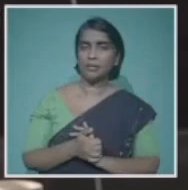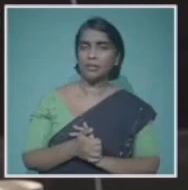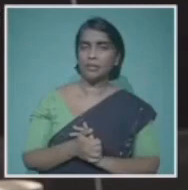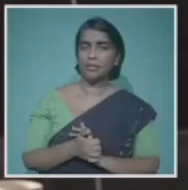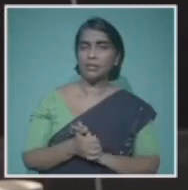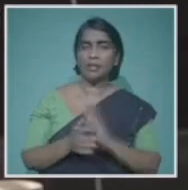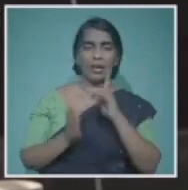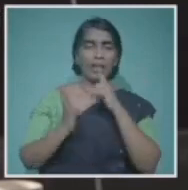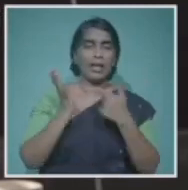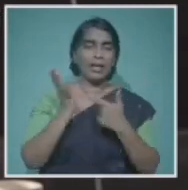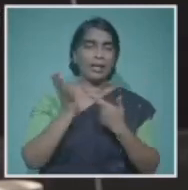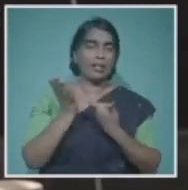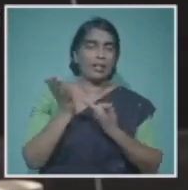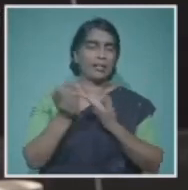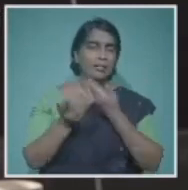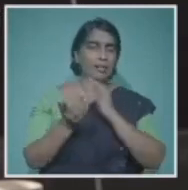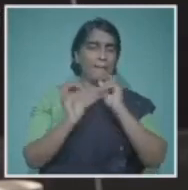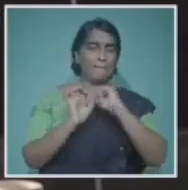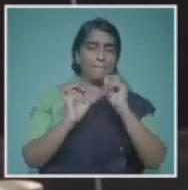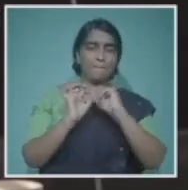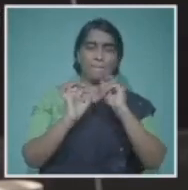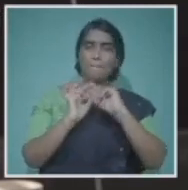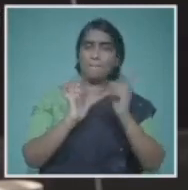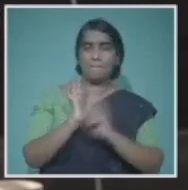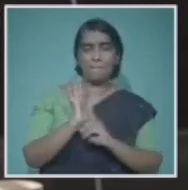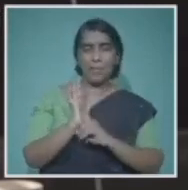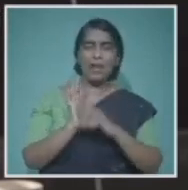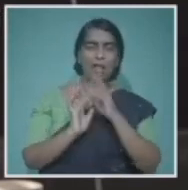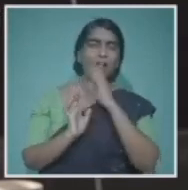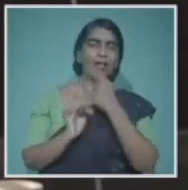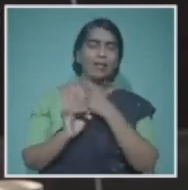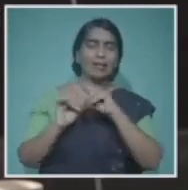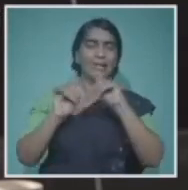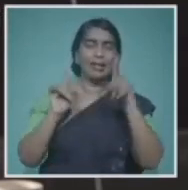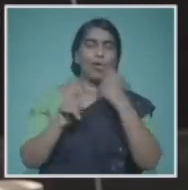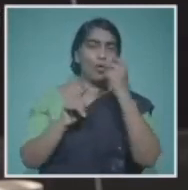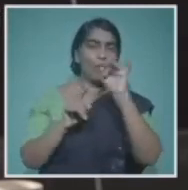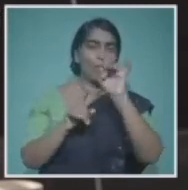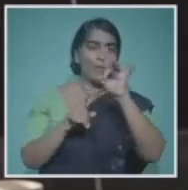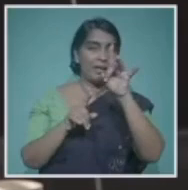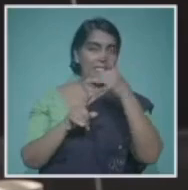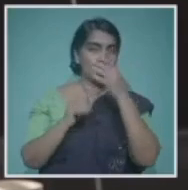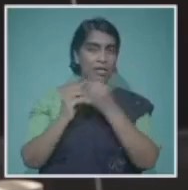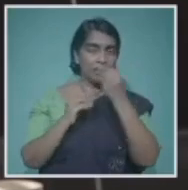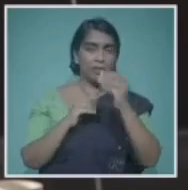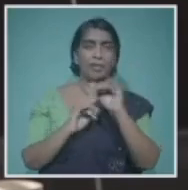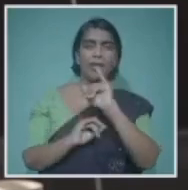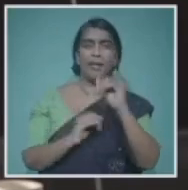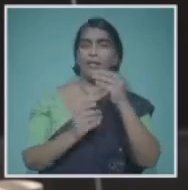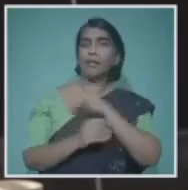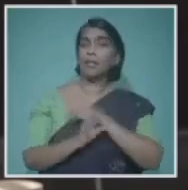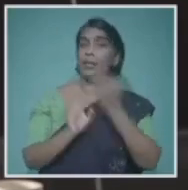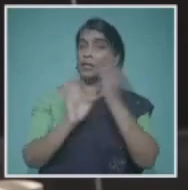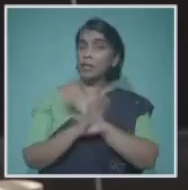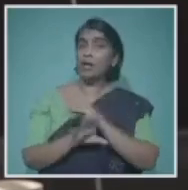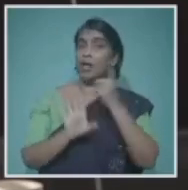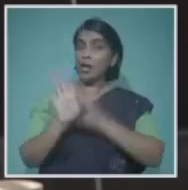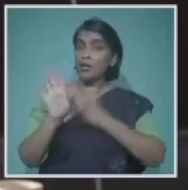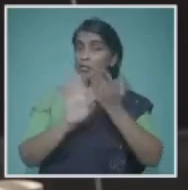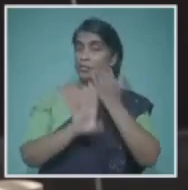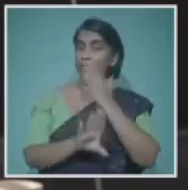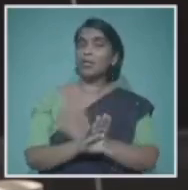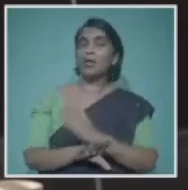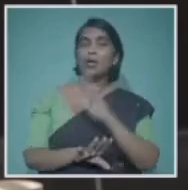අපි ට්‍රෙෂරි බිල් එකක් දුන්නොත් 100 රුපීස් ට්‍රෙෂරි බිල් එක රුපියල් 66යි ලැබෙන්නේ. එදා ලැබුණා අවුරුද්දකට